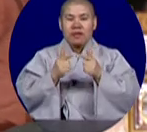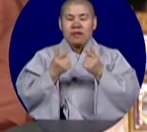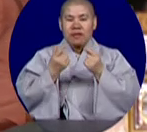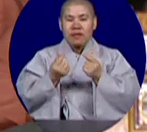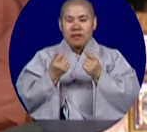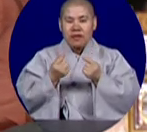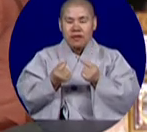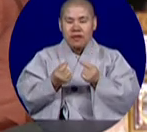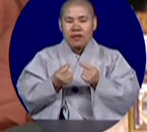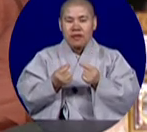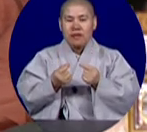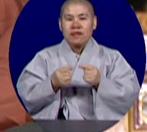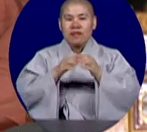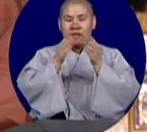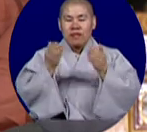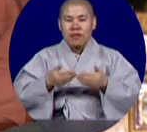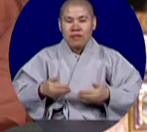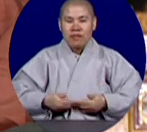얘기예요.